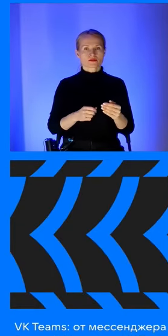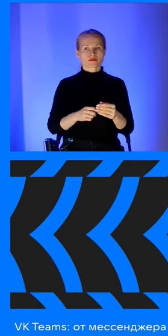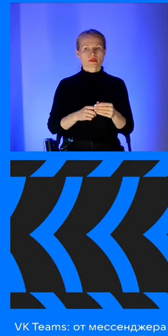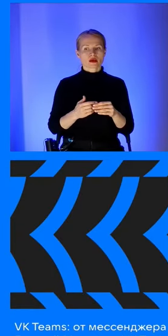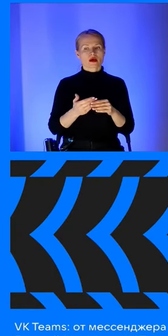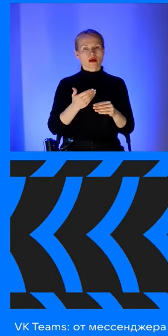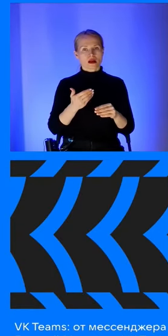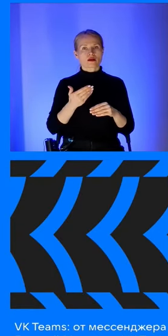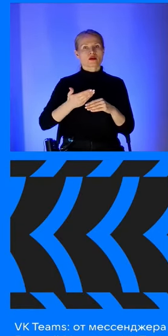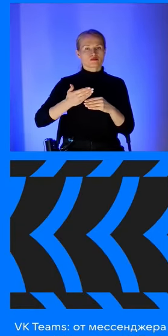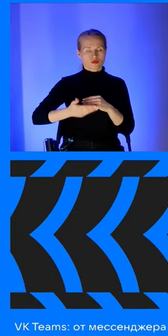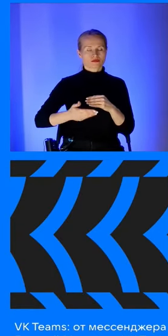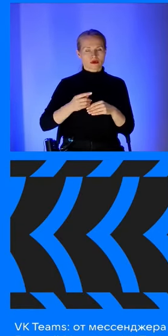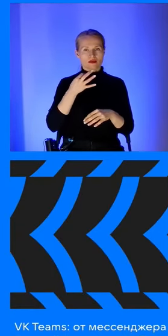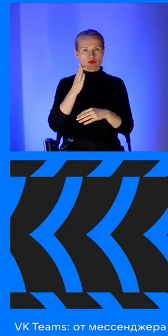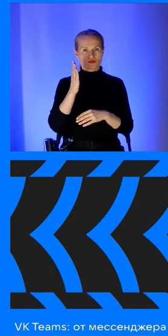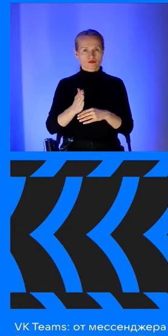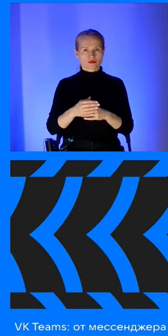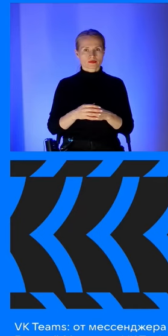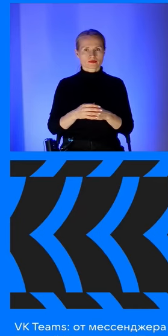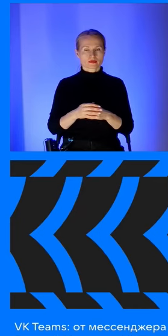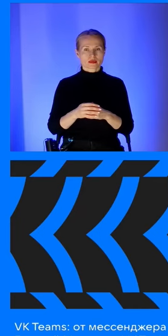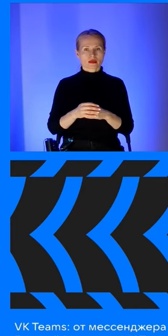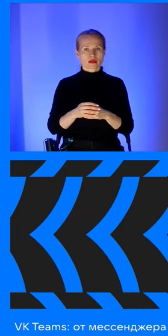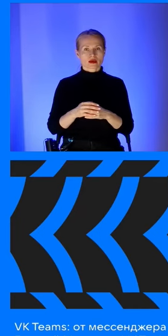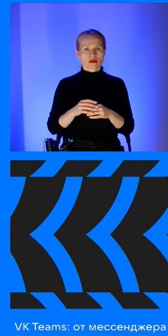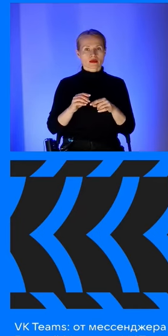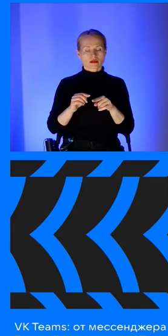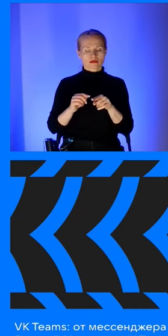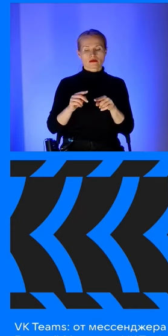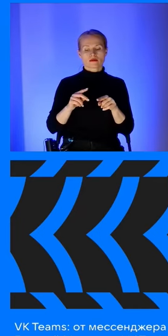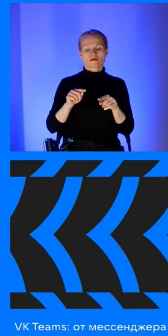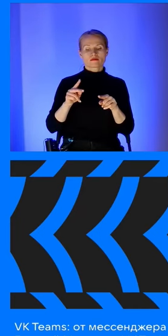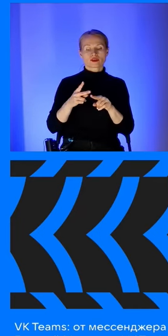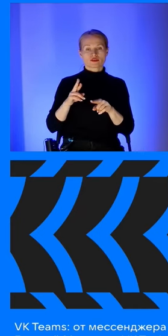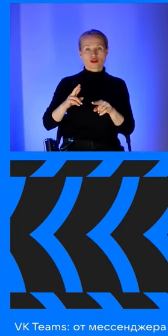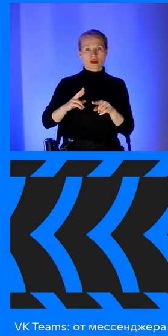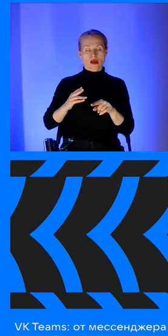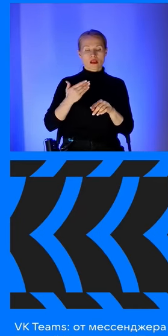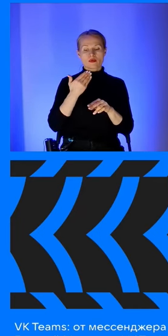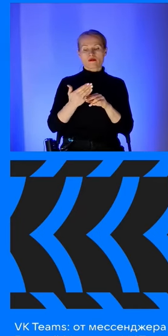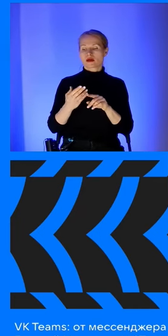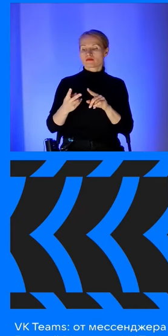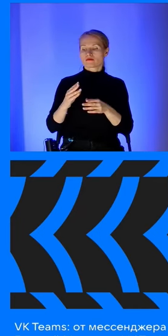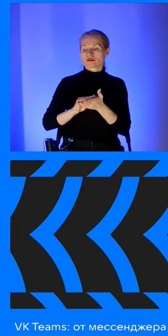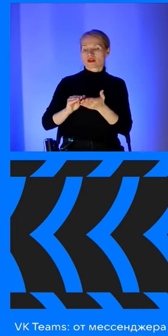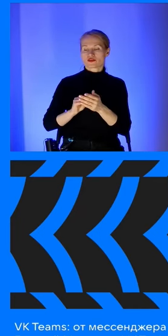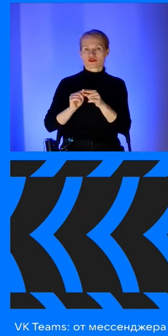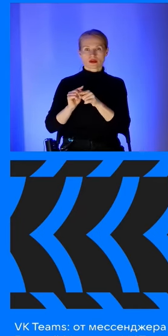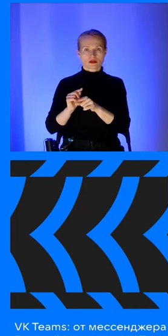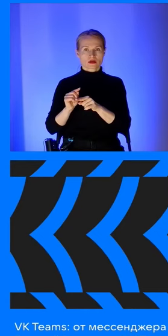или поздно мы ответим, подождите, пока заняты. Основная ячейка отправляет во вторичную команду sync